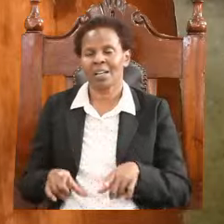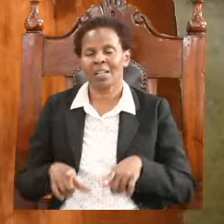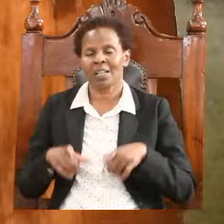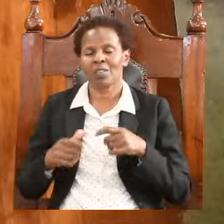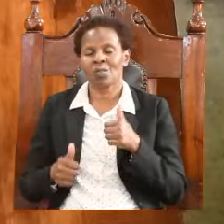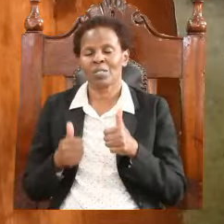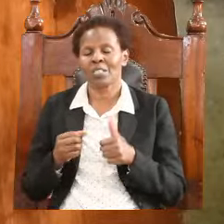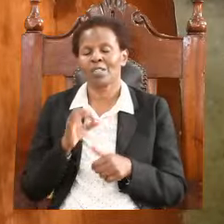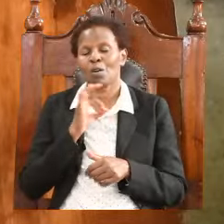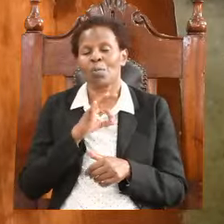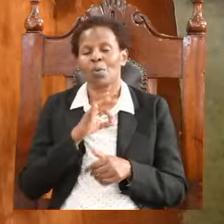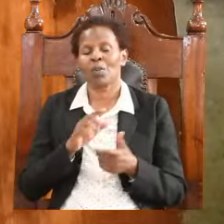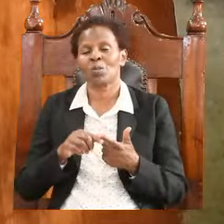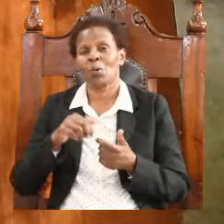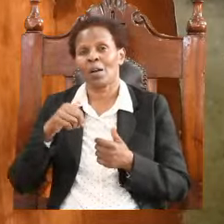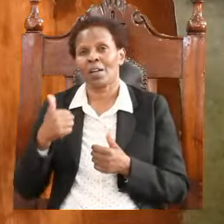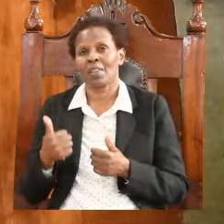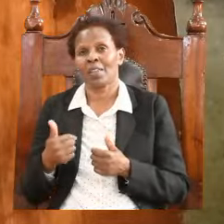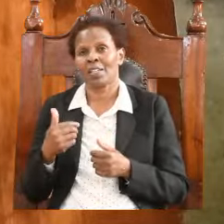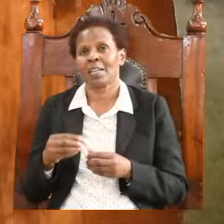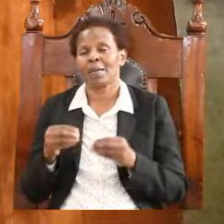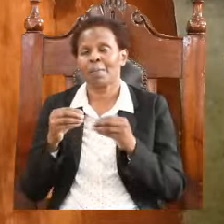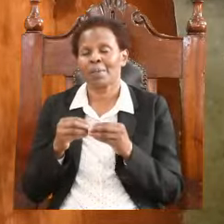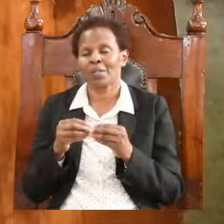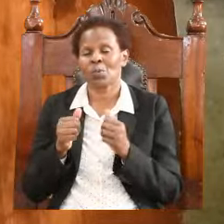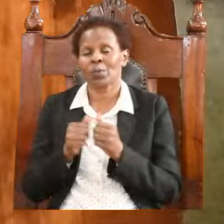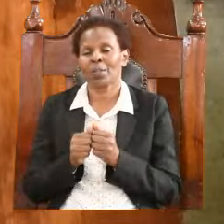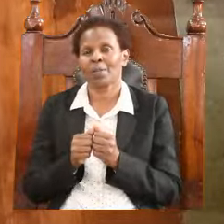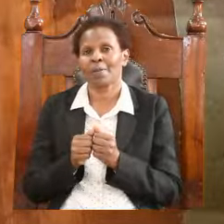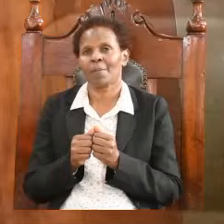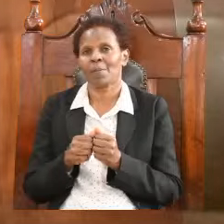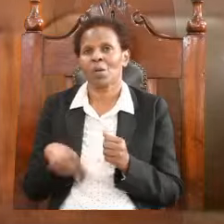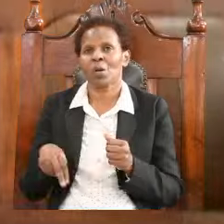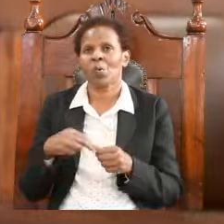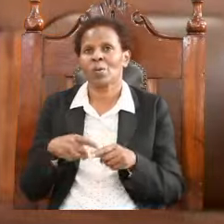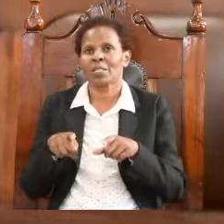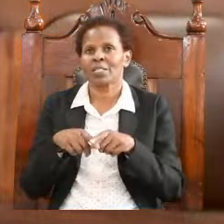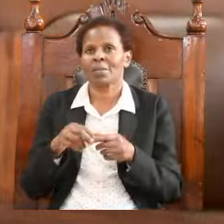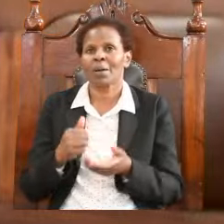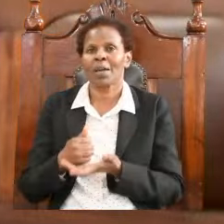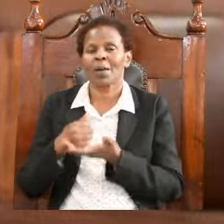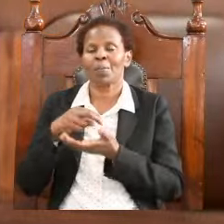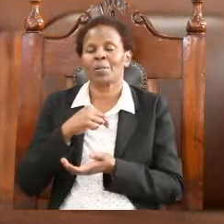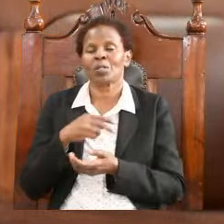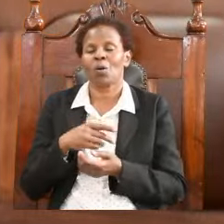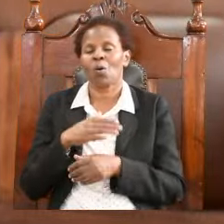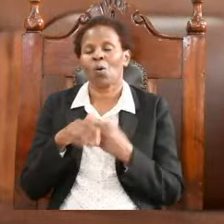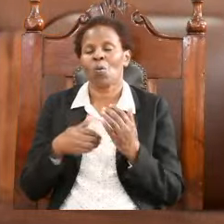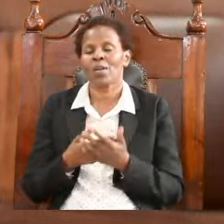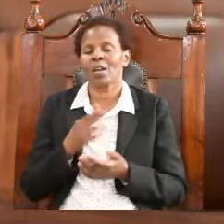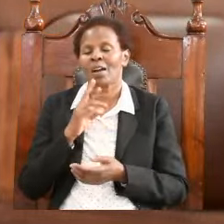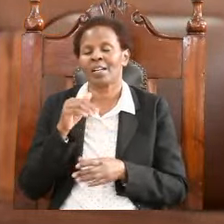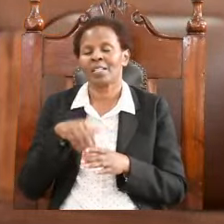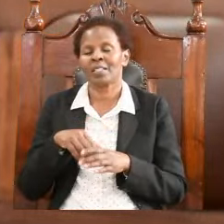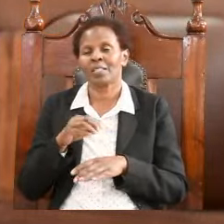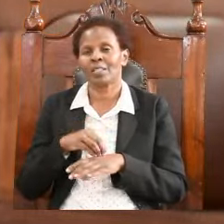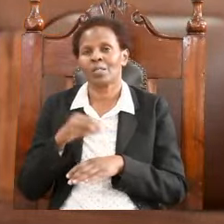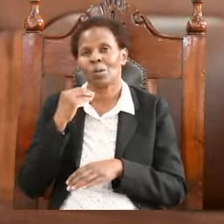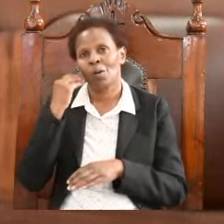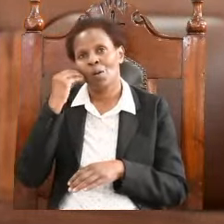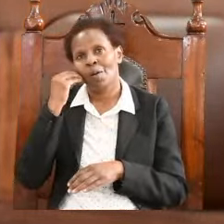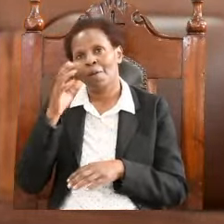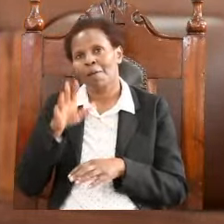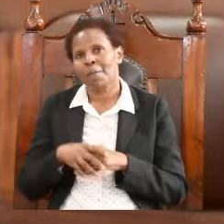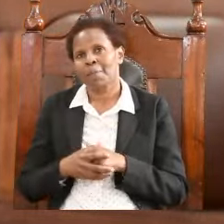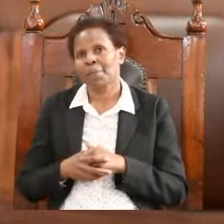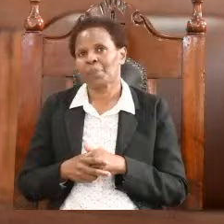uguni kuri andu aria acemanirie nao ithue na ithuo tuteithie kuri guothe turi thiini wa micii itu thiini